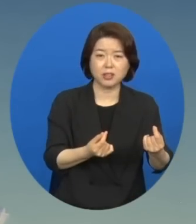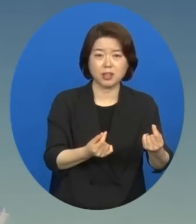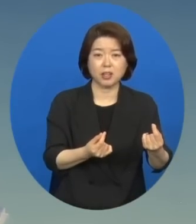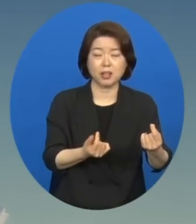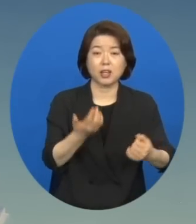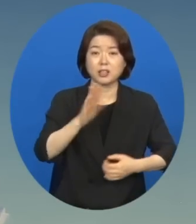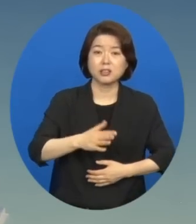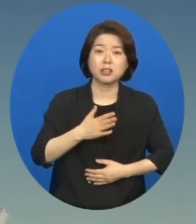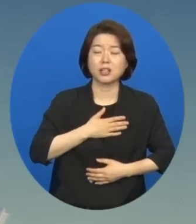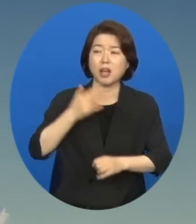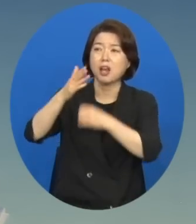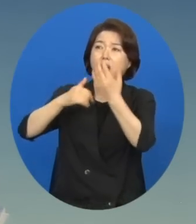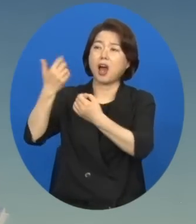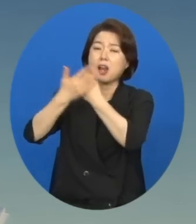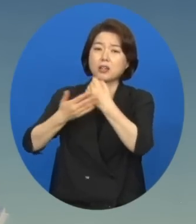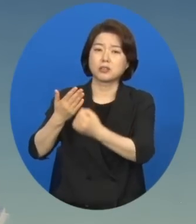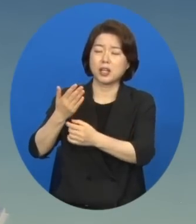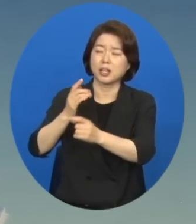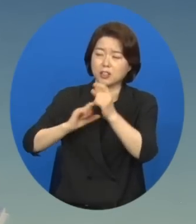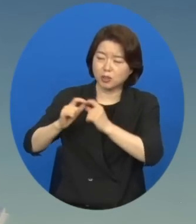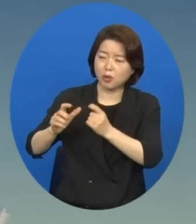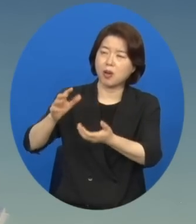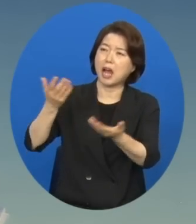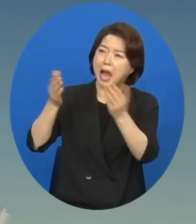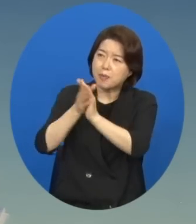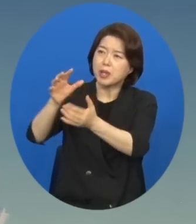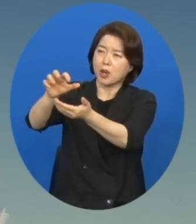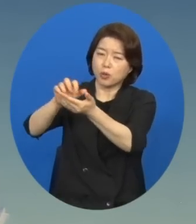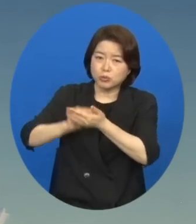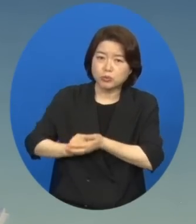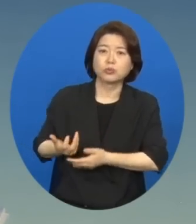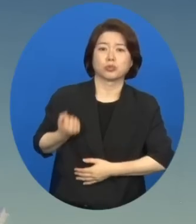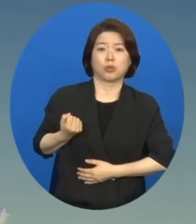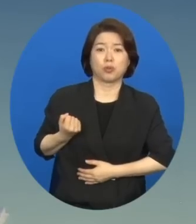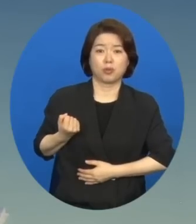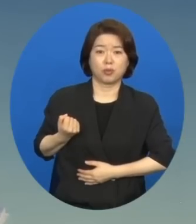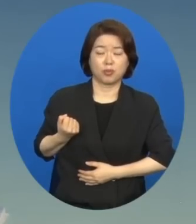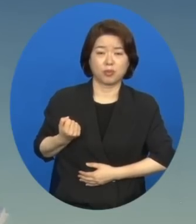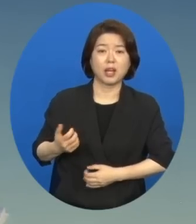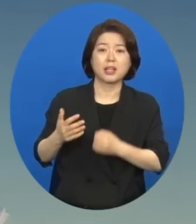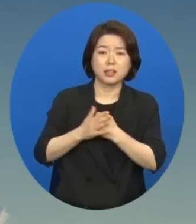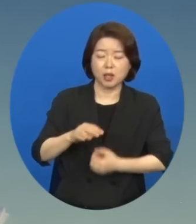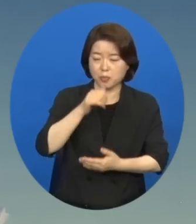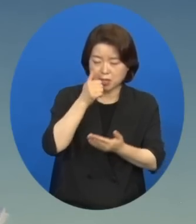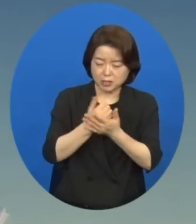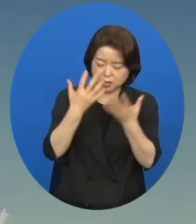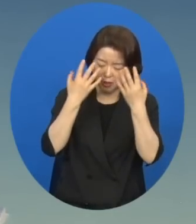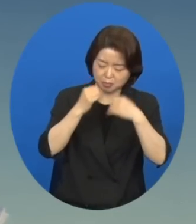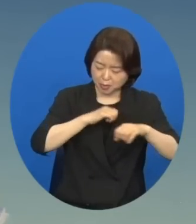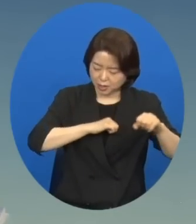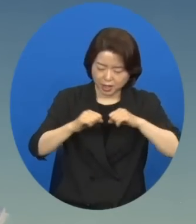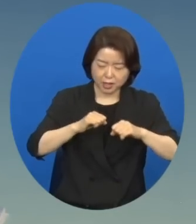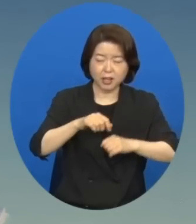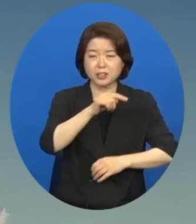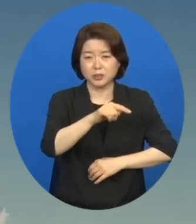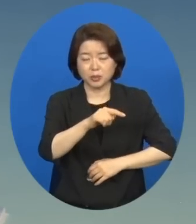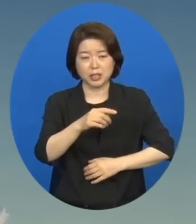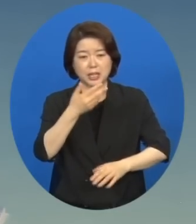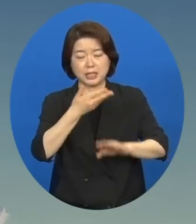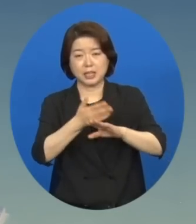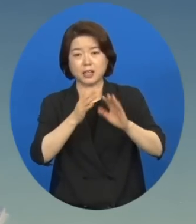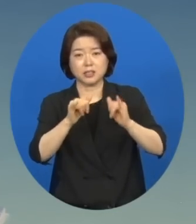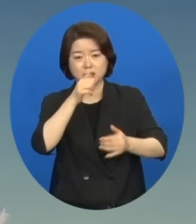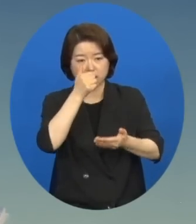그런데 나는 하나님의 은혜를 그저 아멘하고 누린 것뿐이에요. 그러니까 죄만이 짓는 것으로 다른 사람